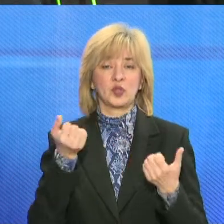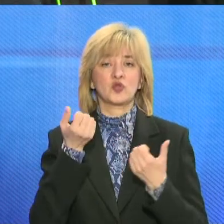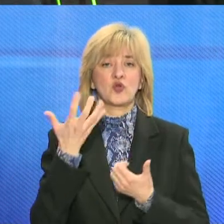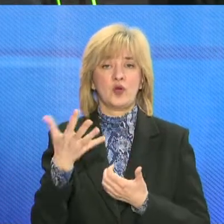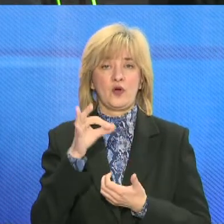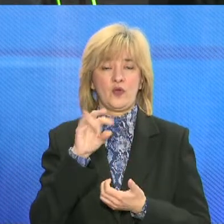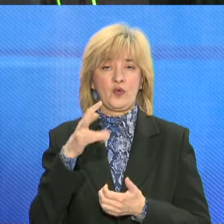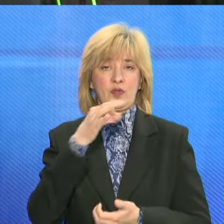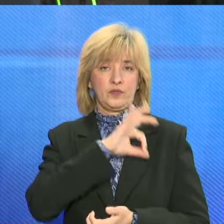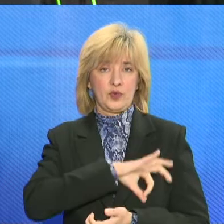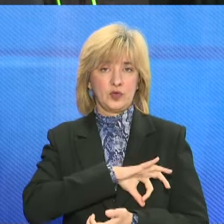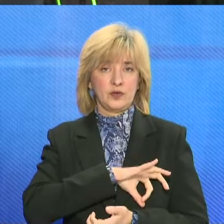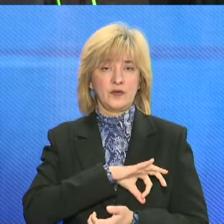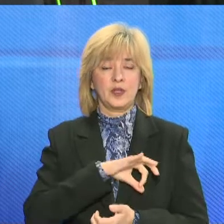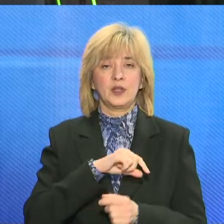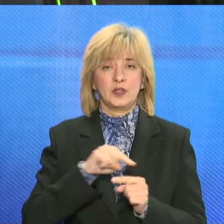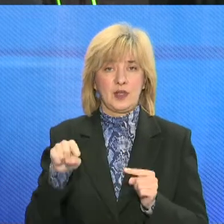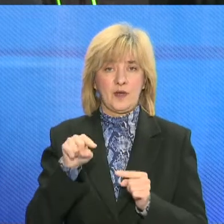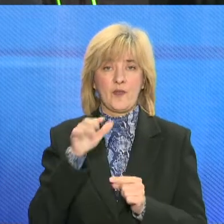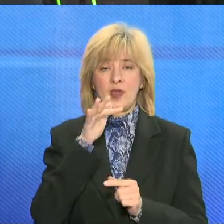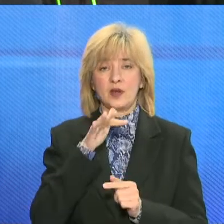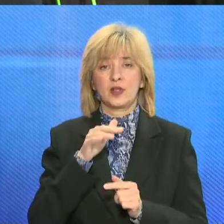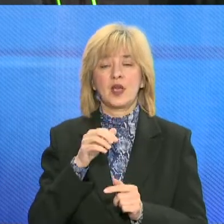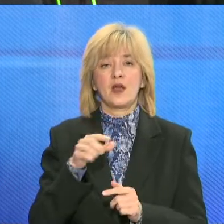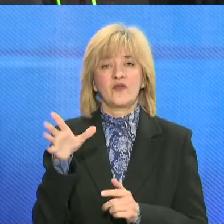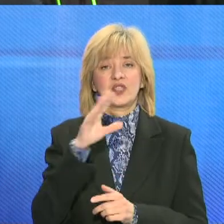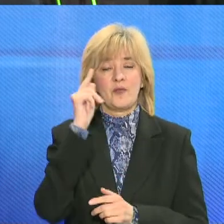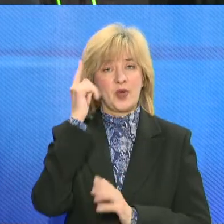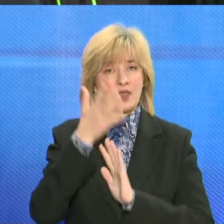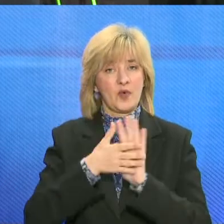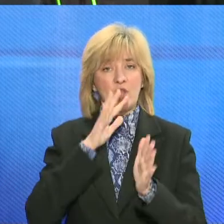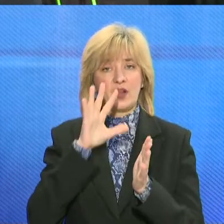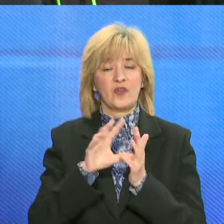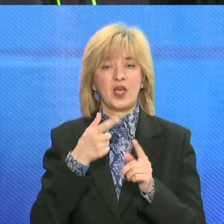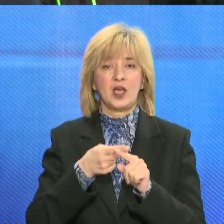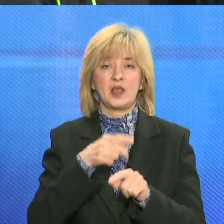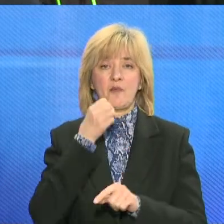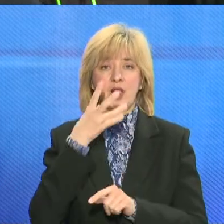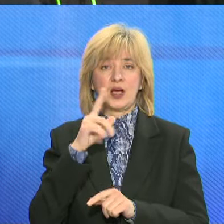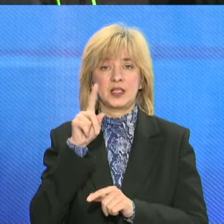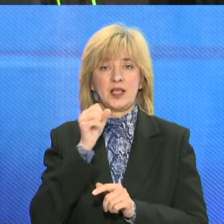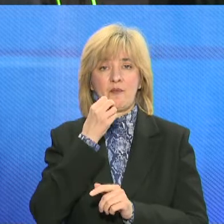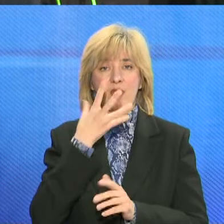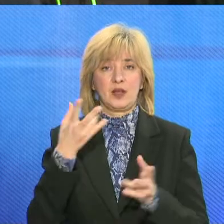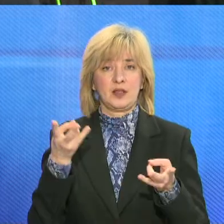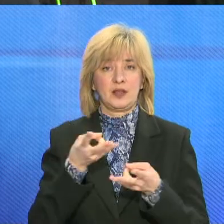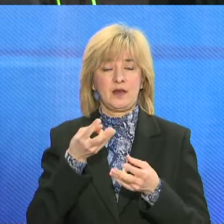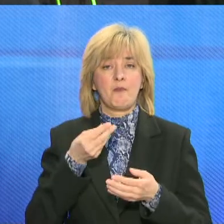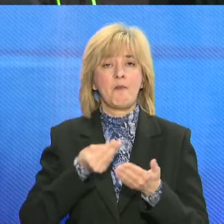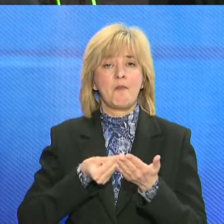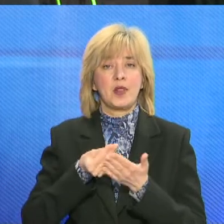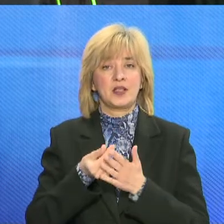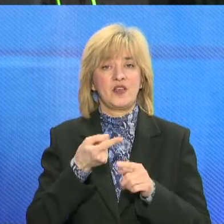понимают, что электричество – это благо, а за благо надо платить. И в этом плане я очень